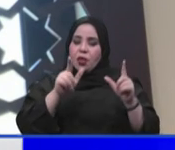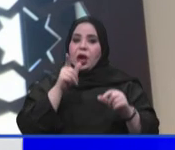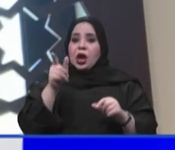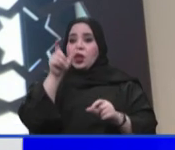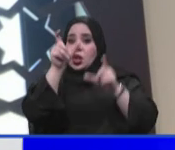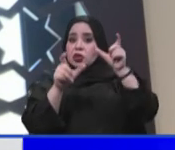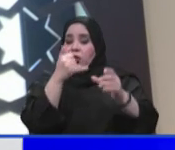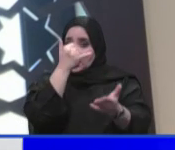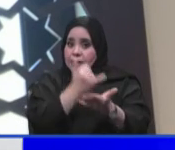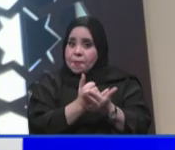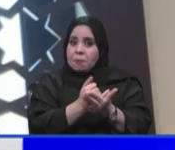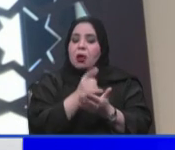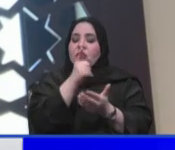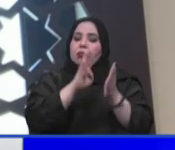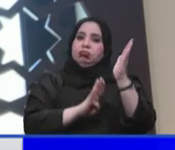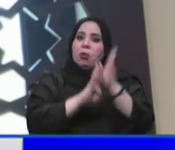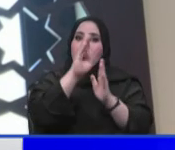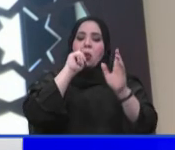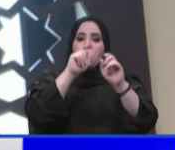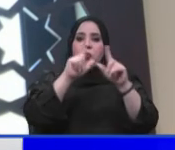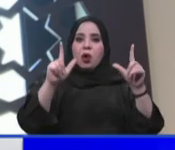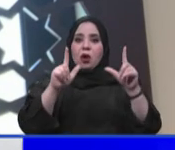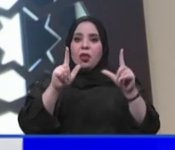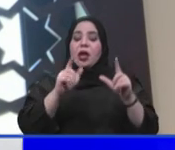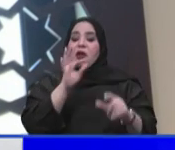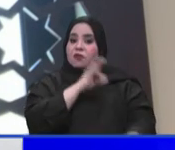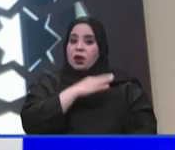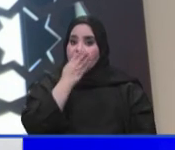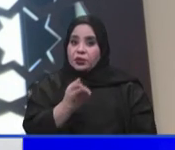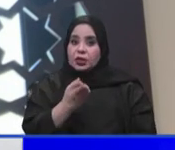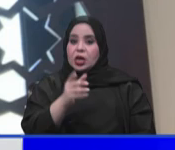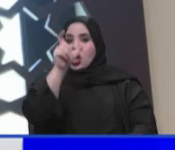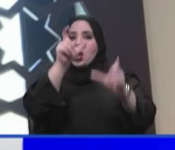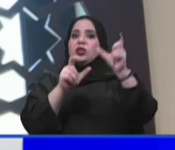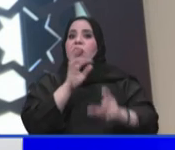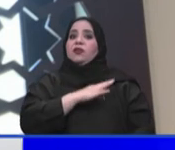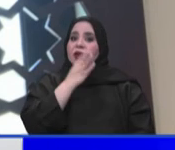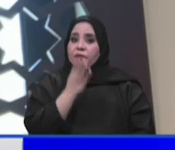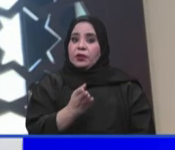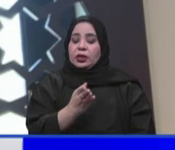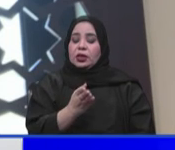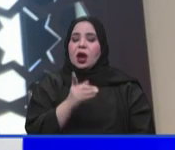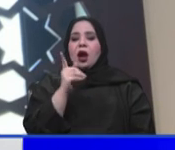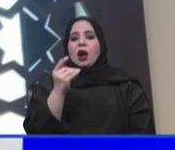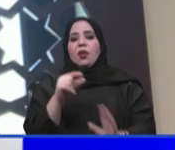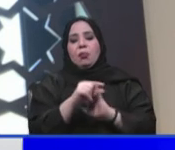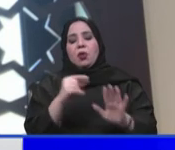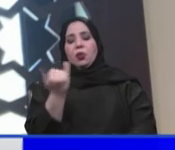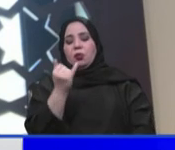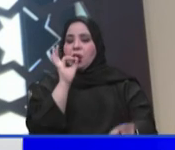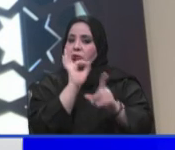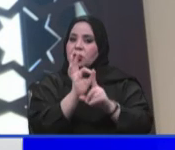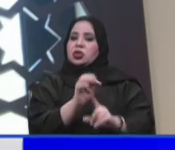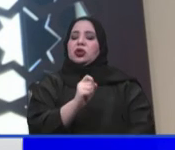أن الحاضنات قدرت تخرج اللي هو المستفيدين منها عن كل سنة وسنة وتأخذ ناس جدد، وهذا الهدف من الحاضنات أن